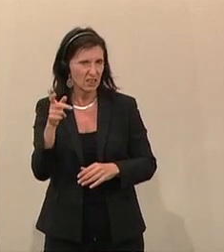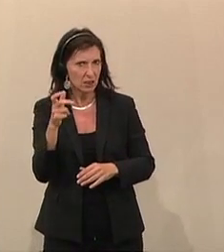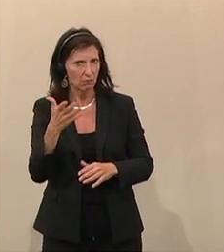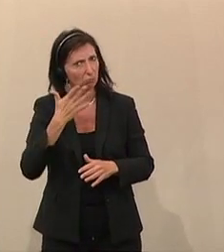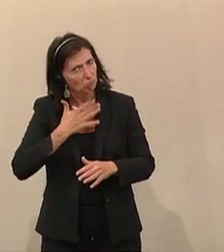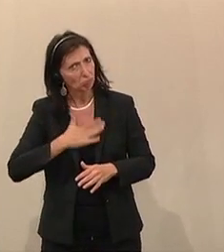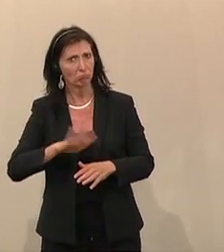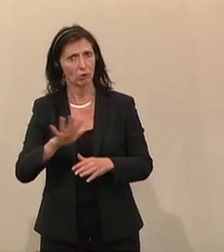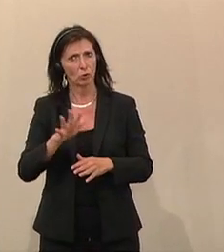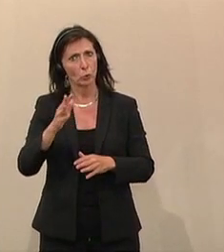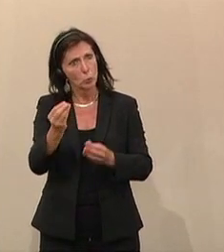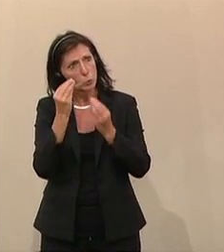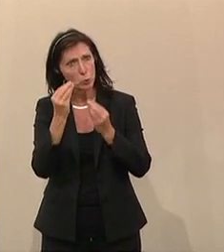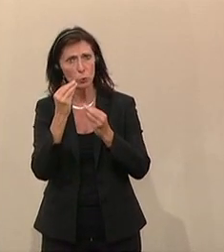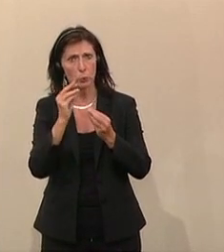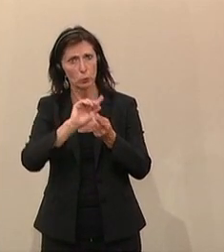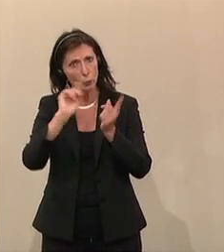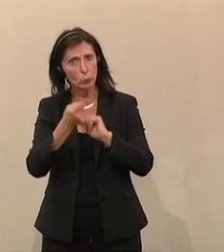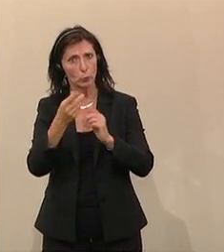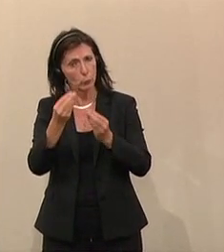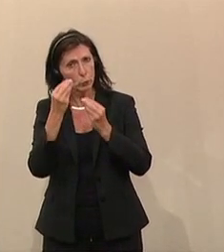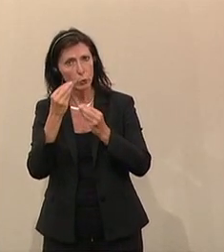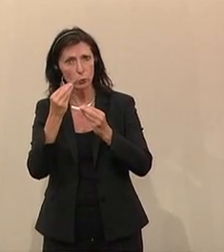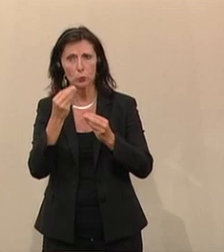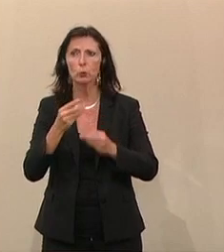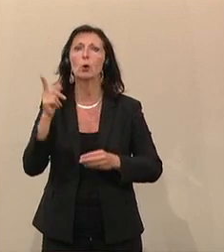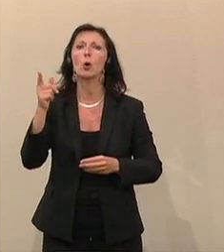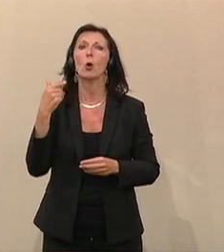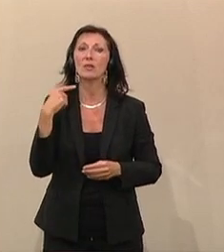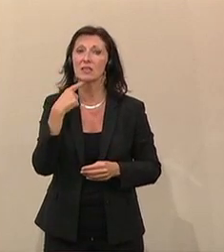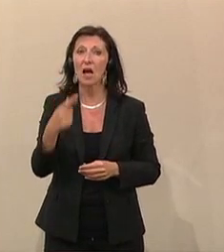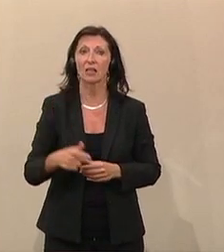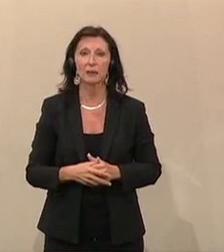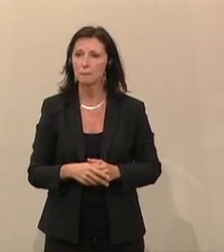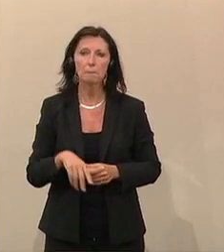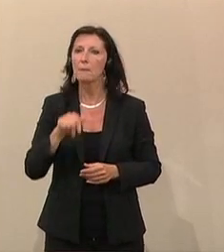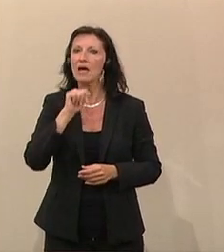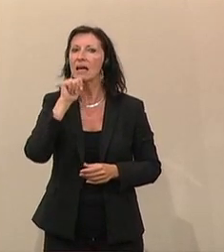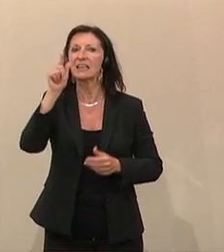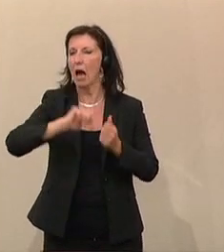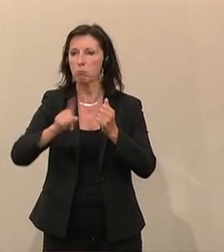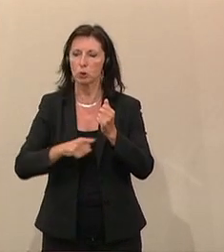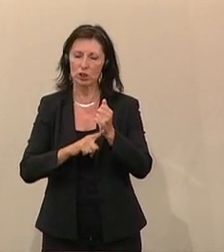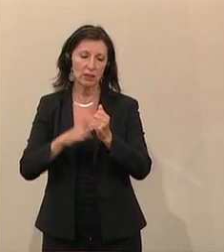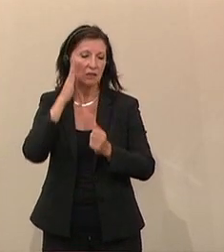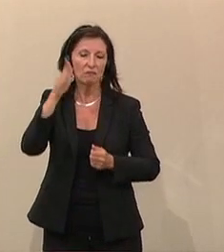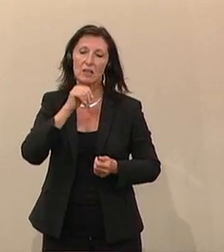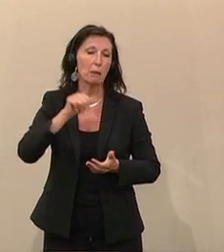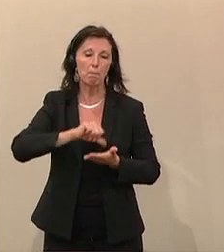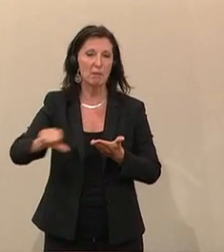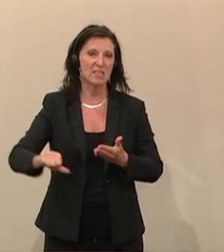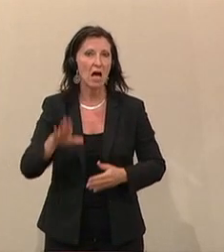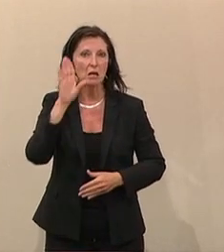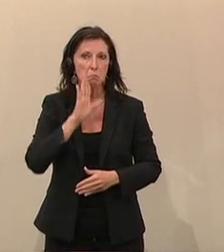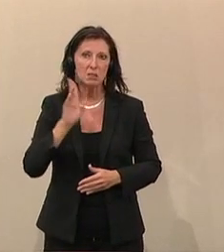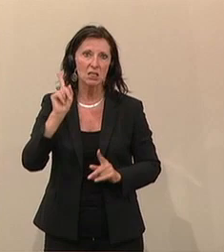schulung haben eine umschulungsmaßnahme und die aussage war wort ident bestätigt es gibt kein budget wir bezahlen das nicht man möge sich